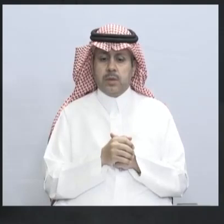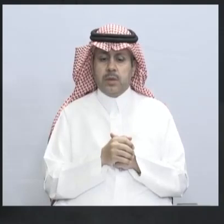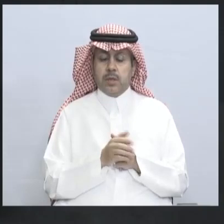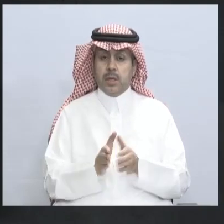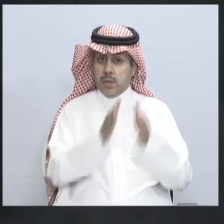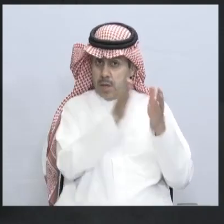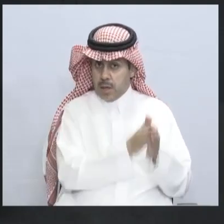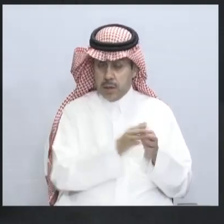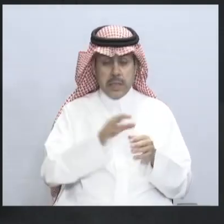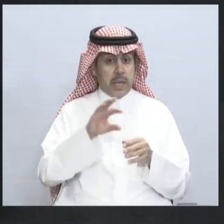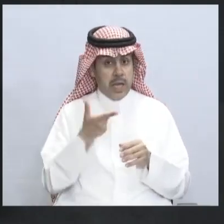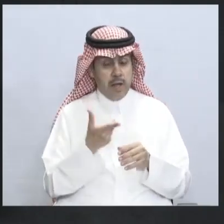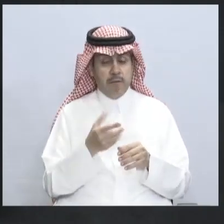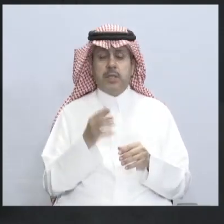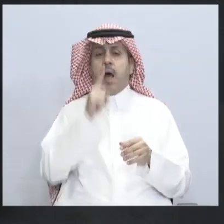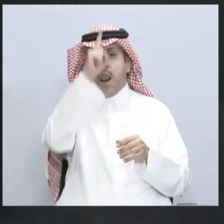التكبير